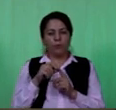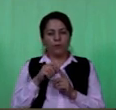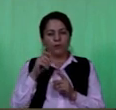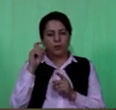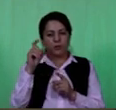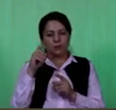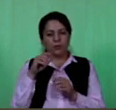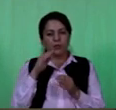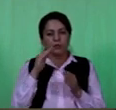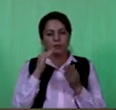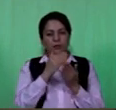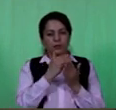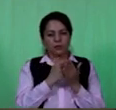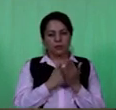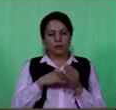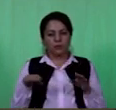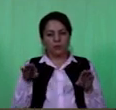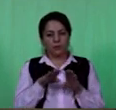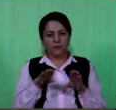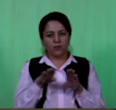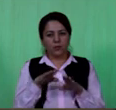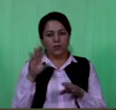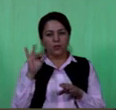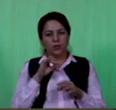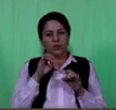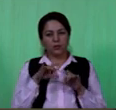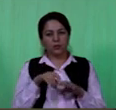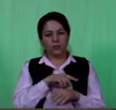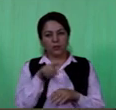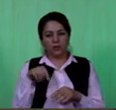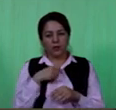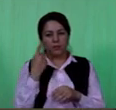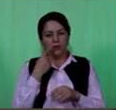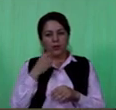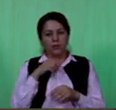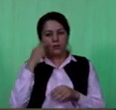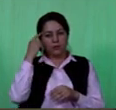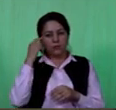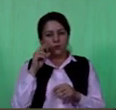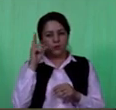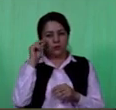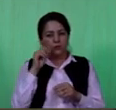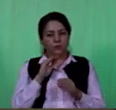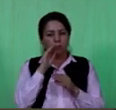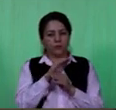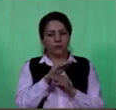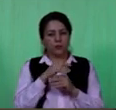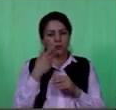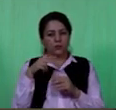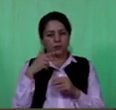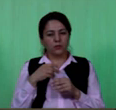уравнения и решите их 1 ребята задуманному числу прибавили 30 и